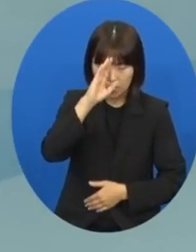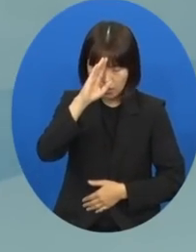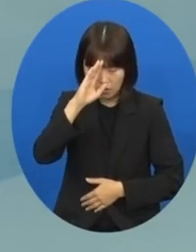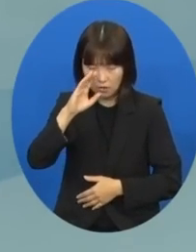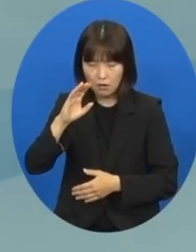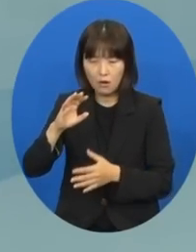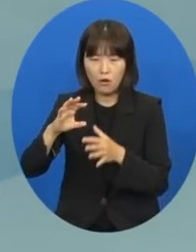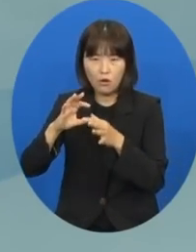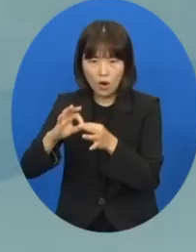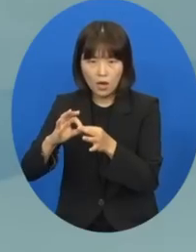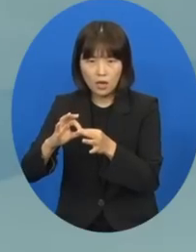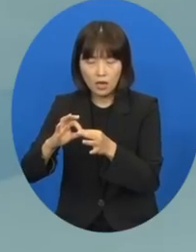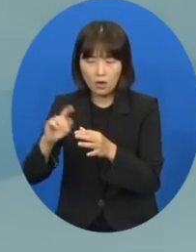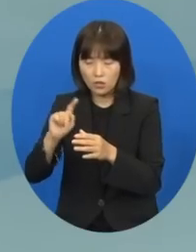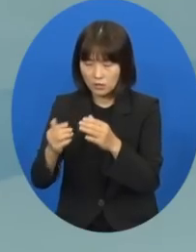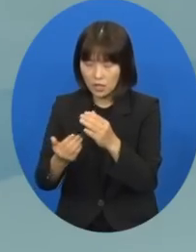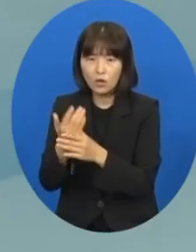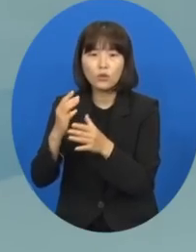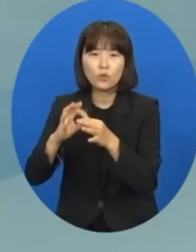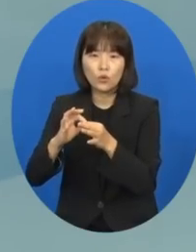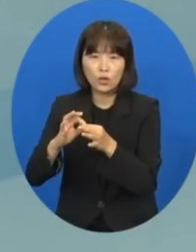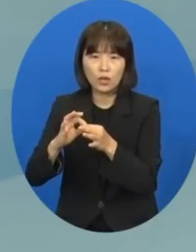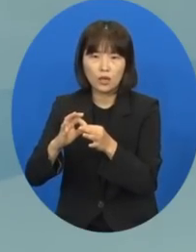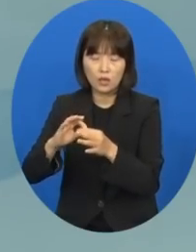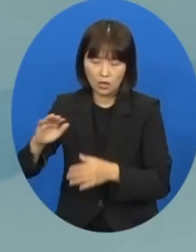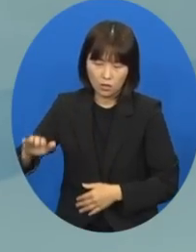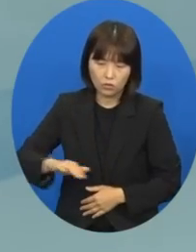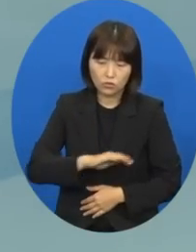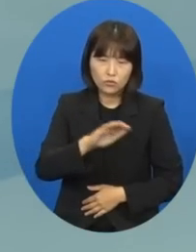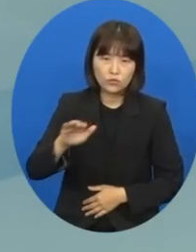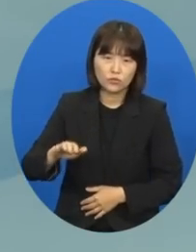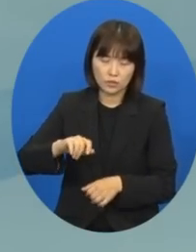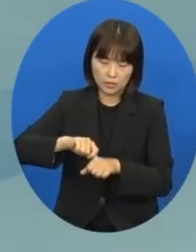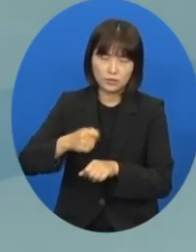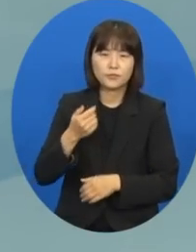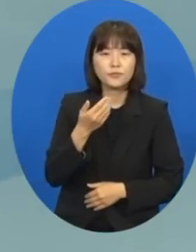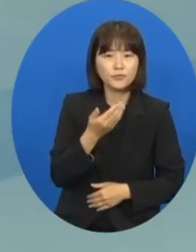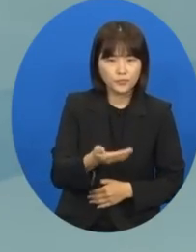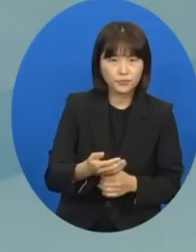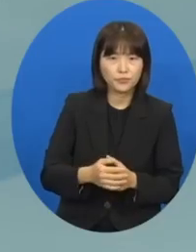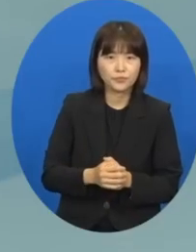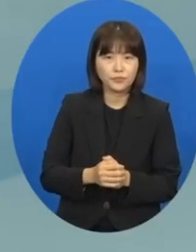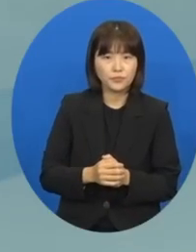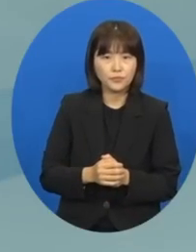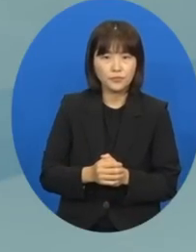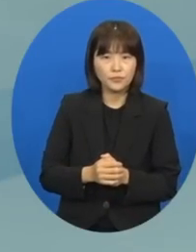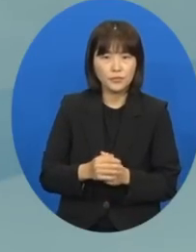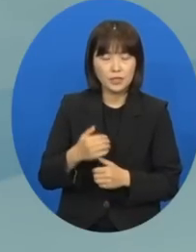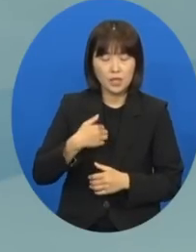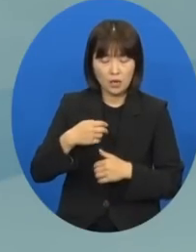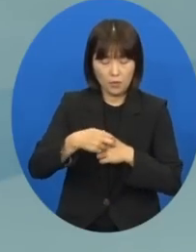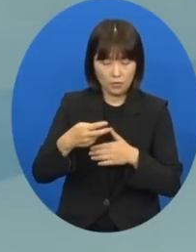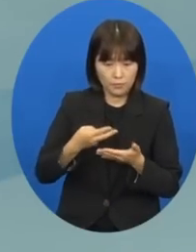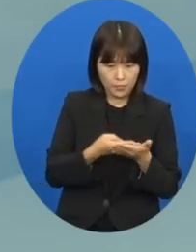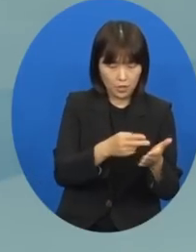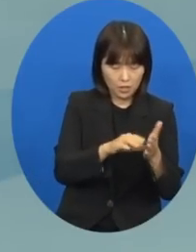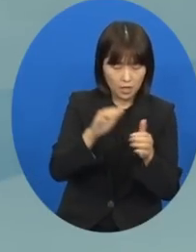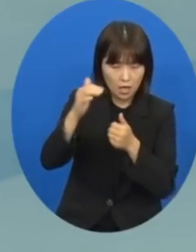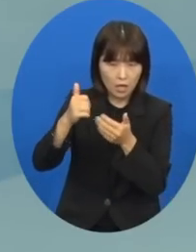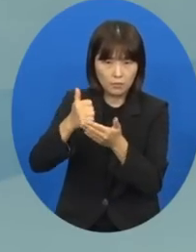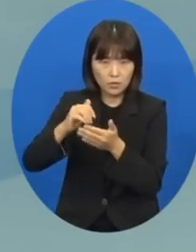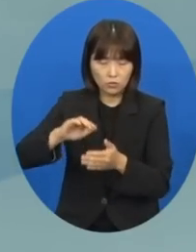어떤 사건을 통해서 우리를 다루신다는 거예요. 저는 지난 병원에 입원하면서 하나님께 저를 징계하신다는 것을 깨달았습니다.